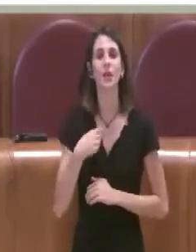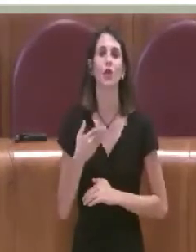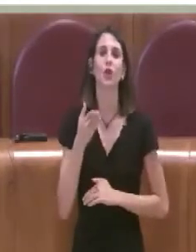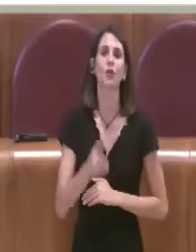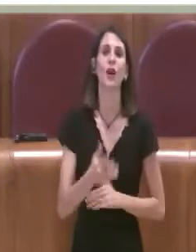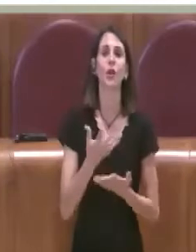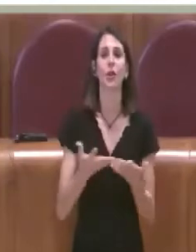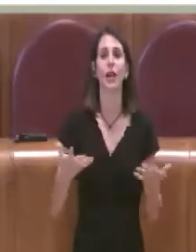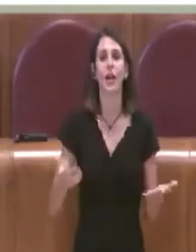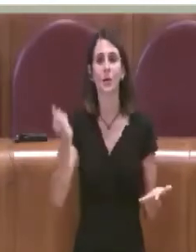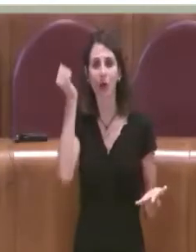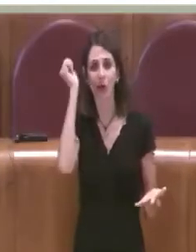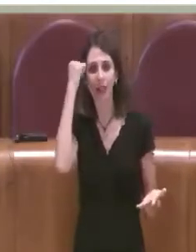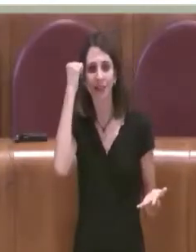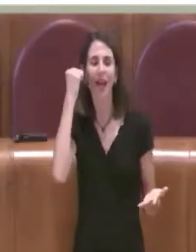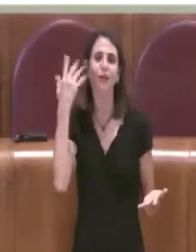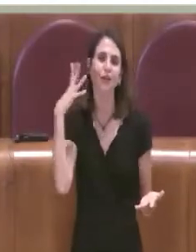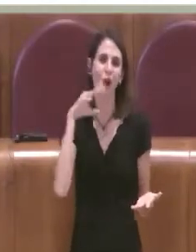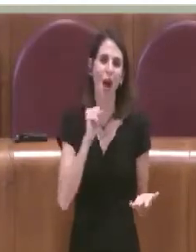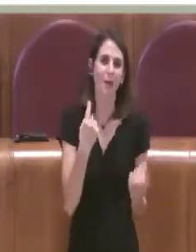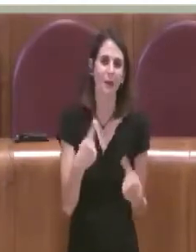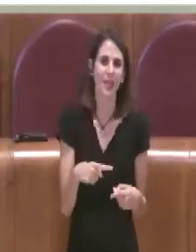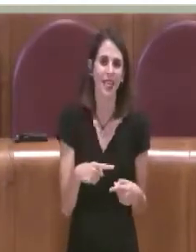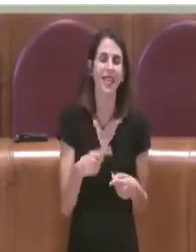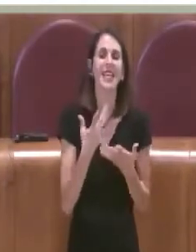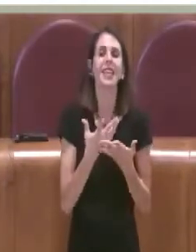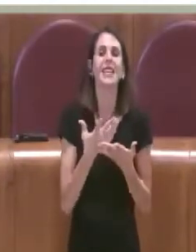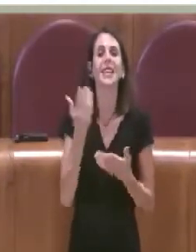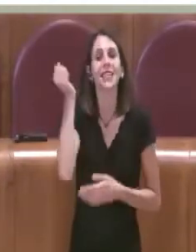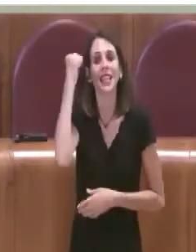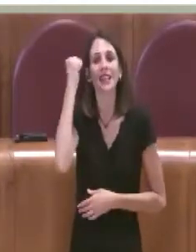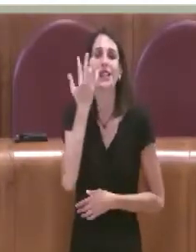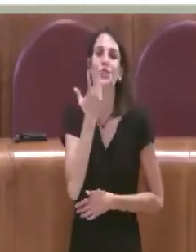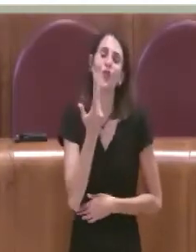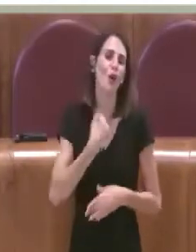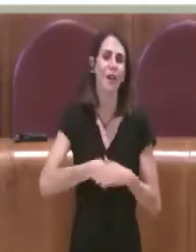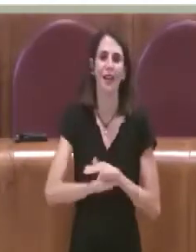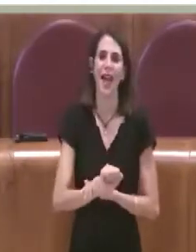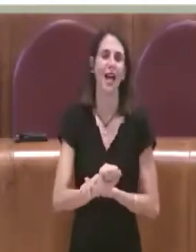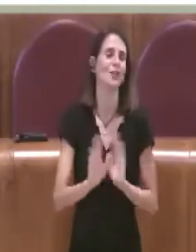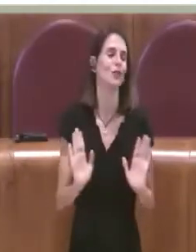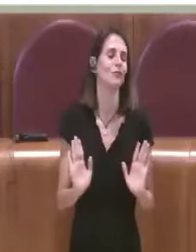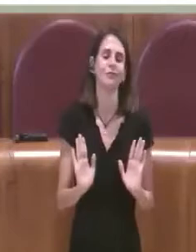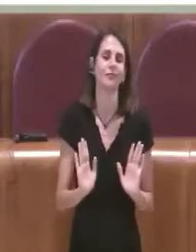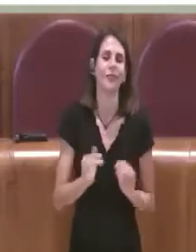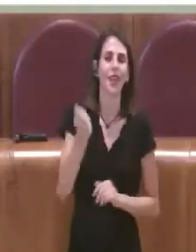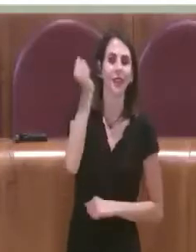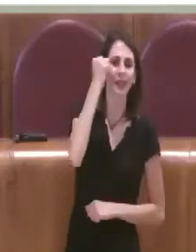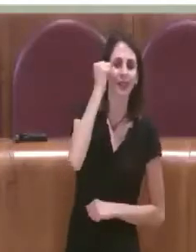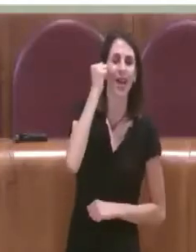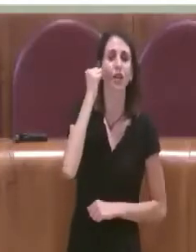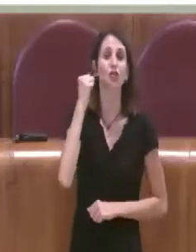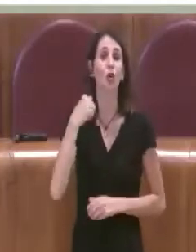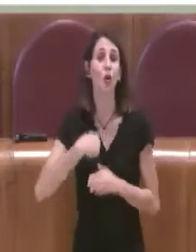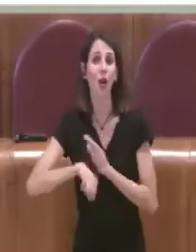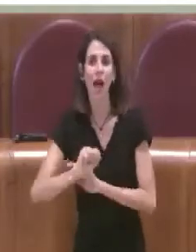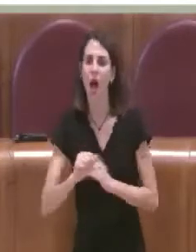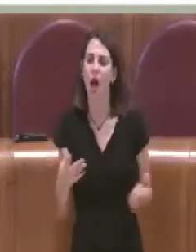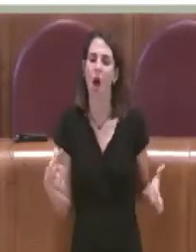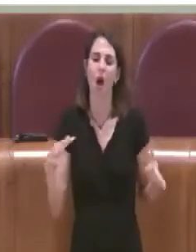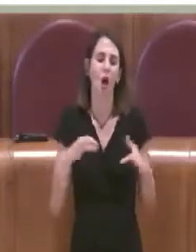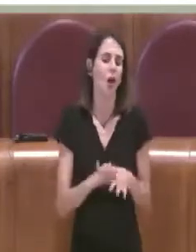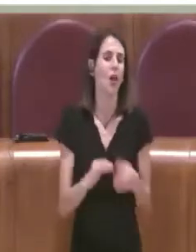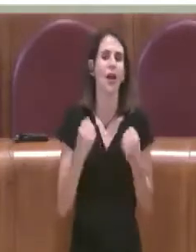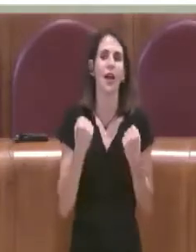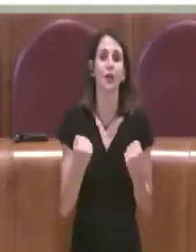ne rendo conto. Testaccio vuole il calcio, quindi non c'è niente da fare, qualsiasi altro progetto non